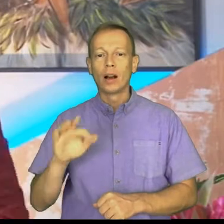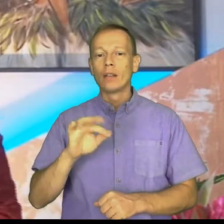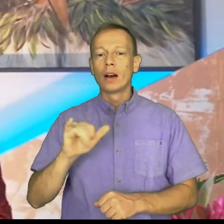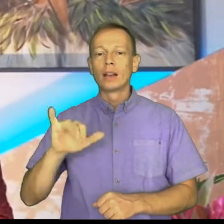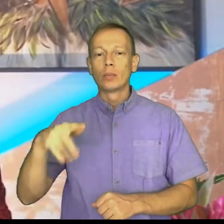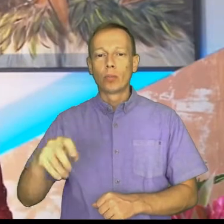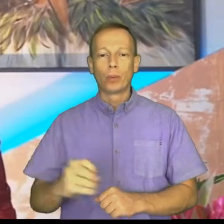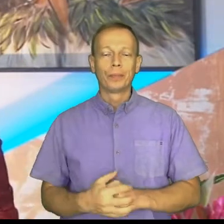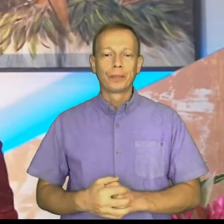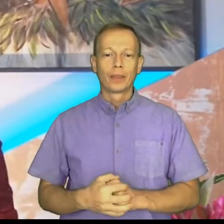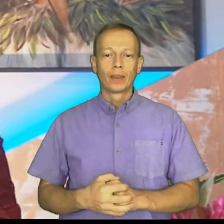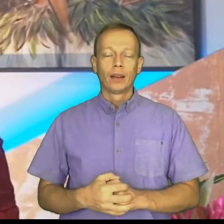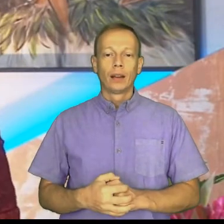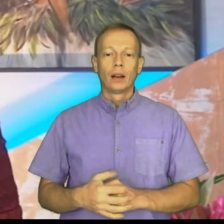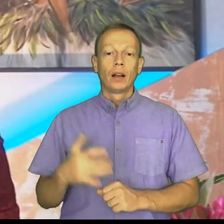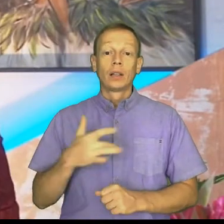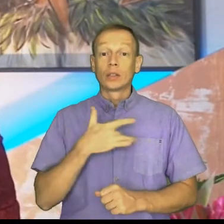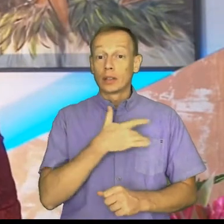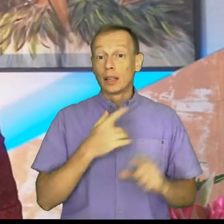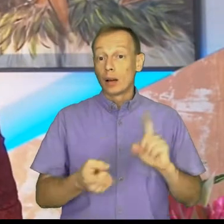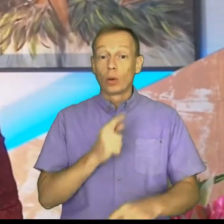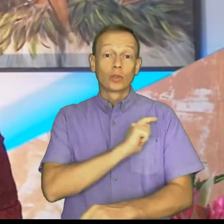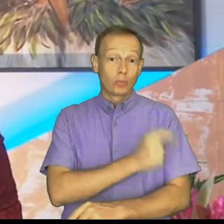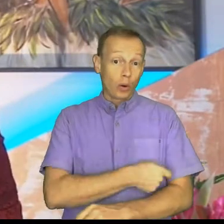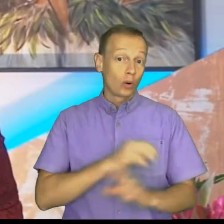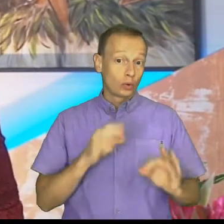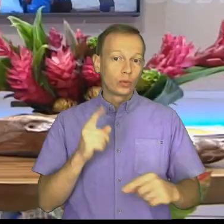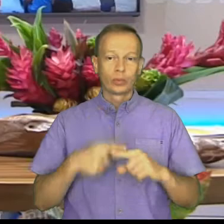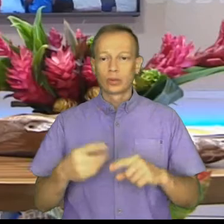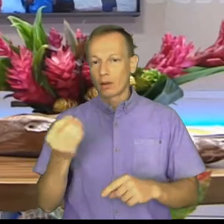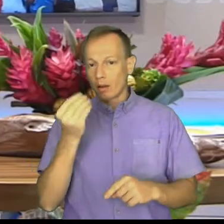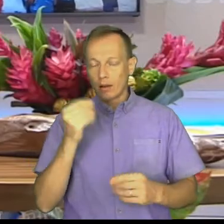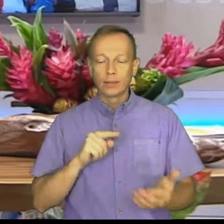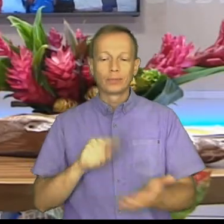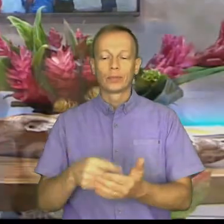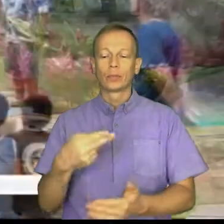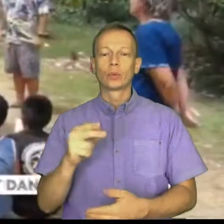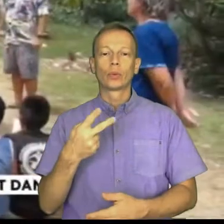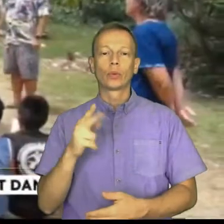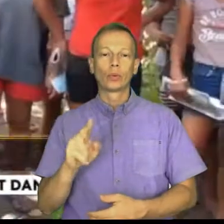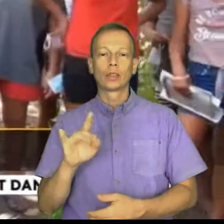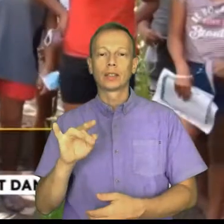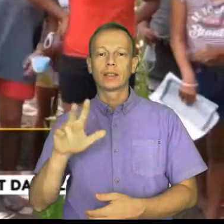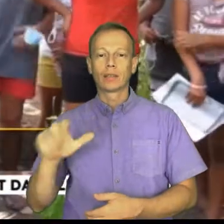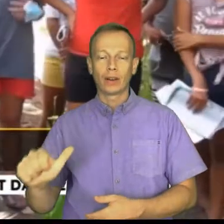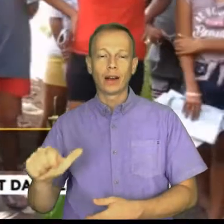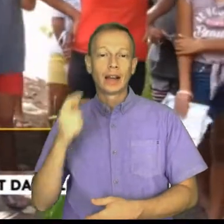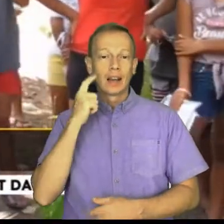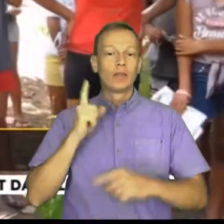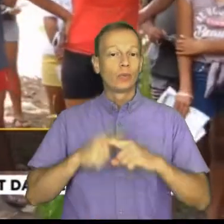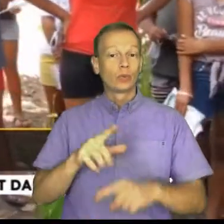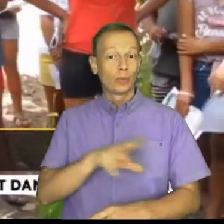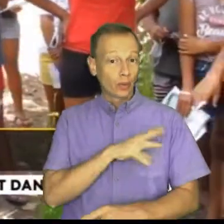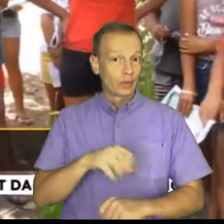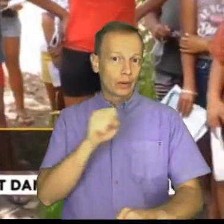santé, c'est le sport, bien sûr, mais c'est surtout l'alimentation. À Nukuhiva, les élèves des classes de 6e et leurs professeurs ont mis en place au